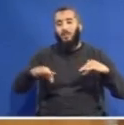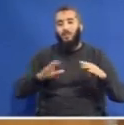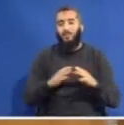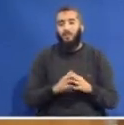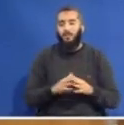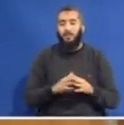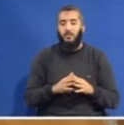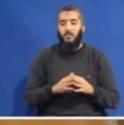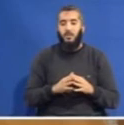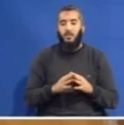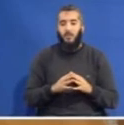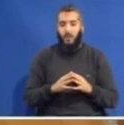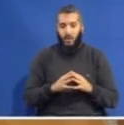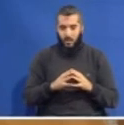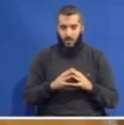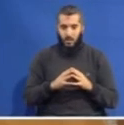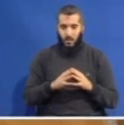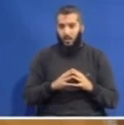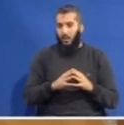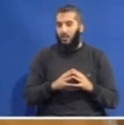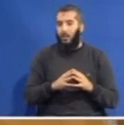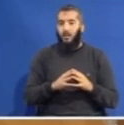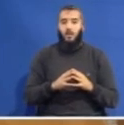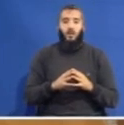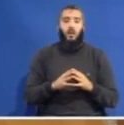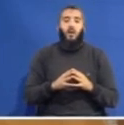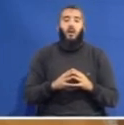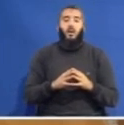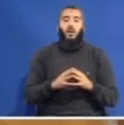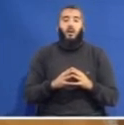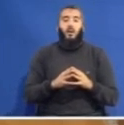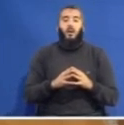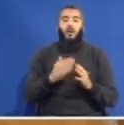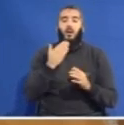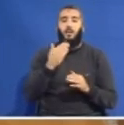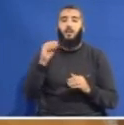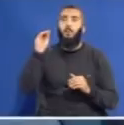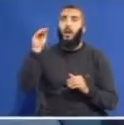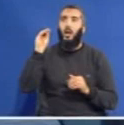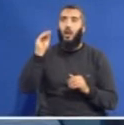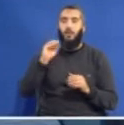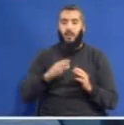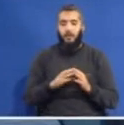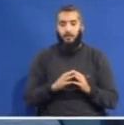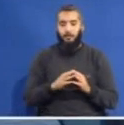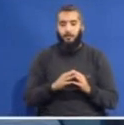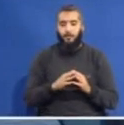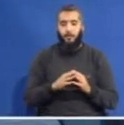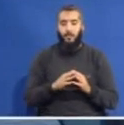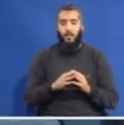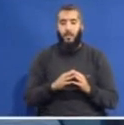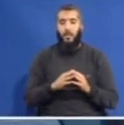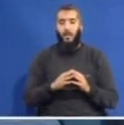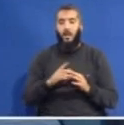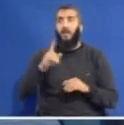الجانب المصلحة ويصدر حكما وفق المصلحة التي يقدرها. الله يبارك فيك شيخنا، شكرا جزيلا. تسأل عن زوجها، إن شاء